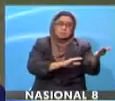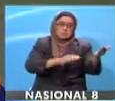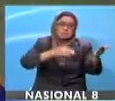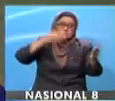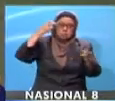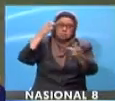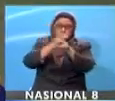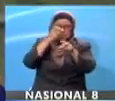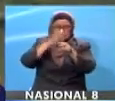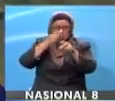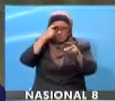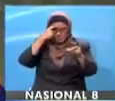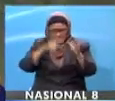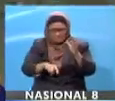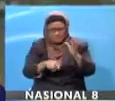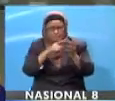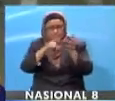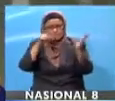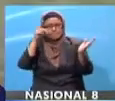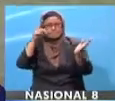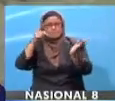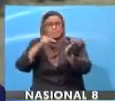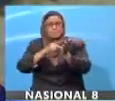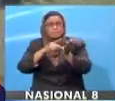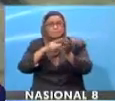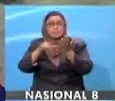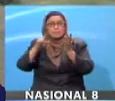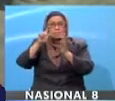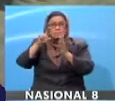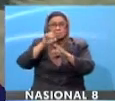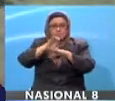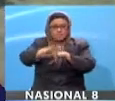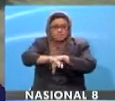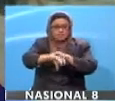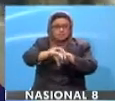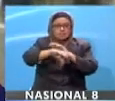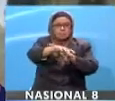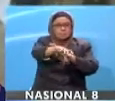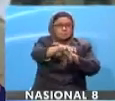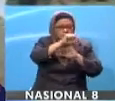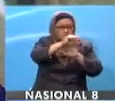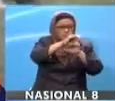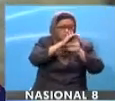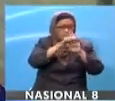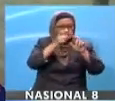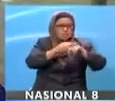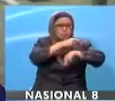kita kena mengambil sampel daripada tulang. Jadi kalau